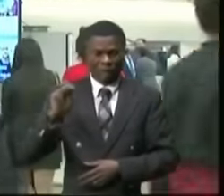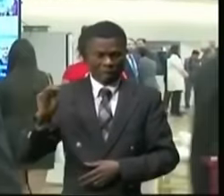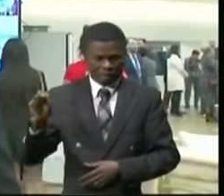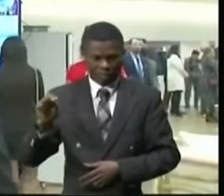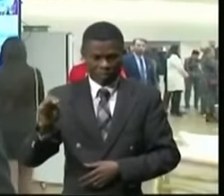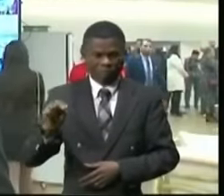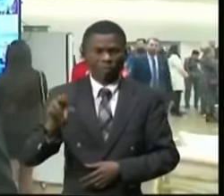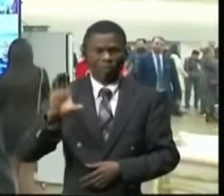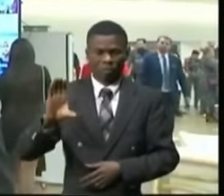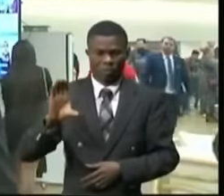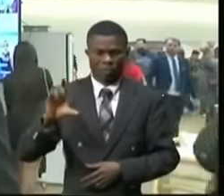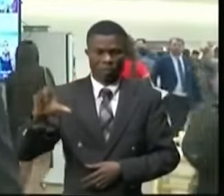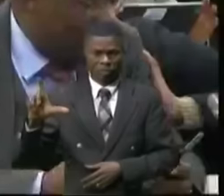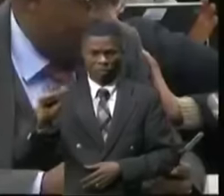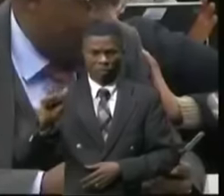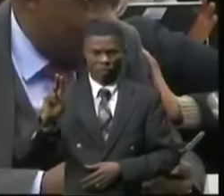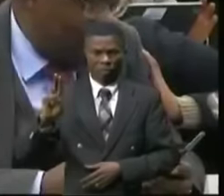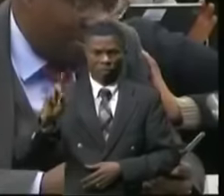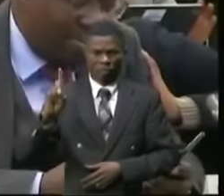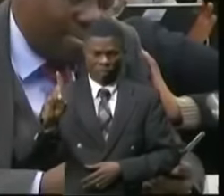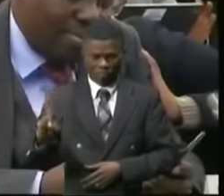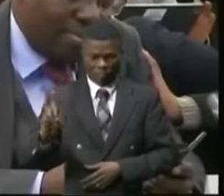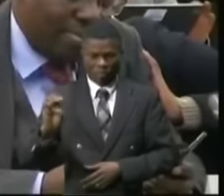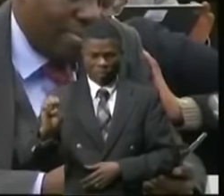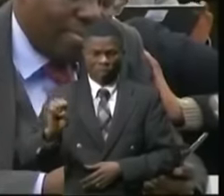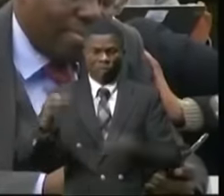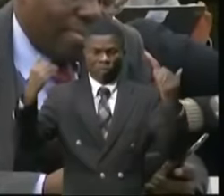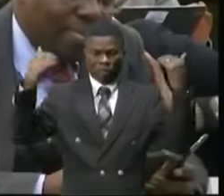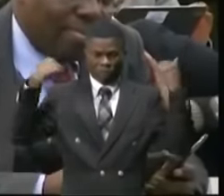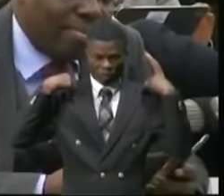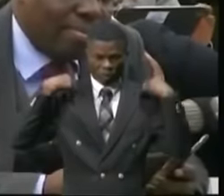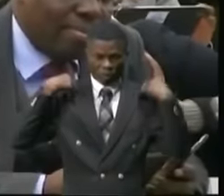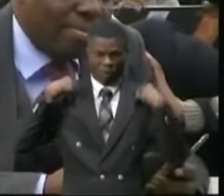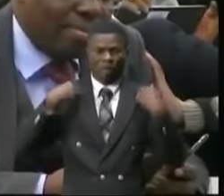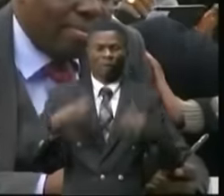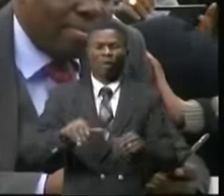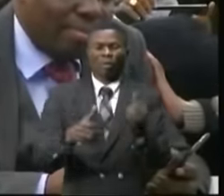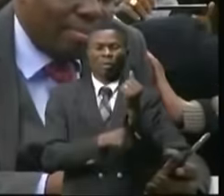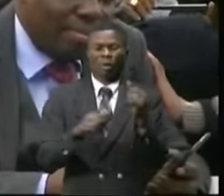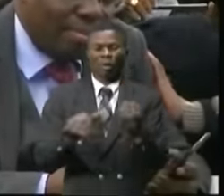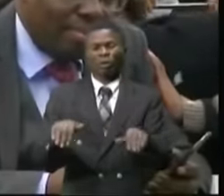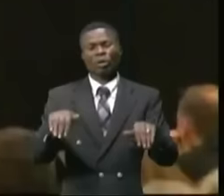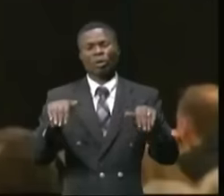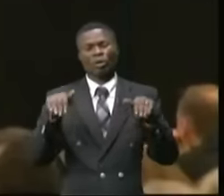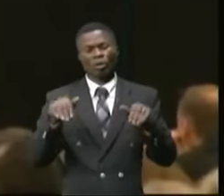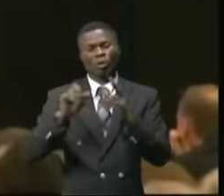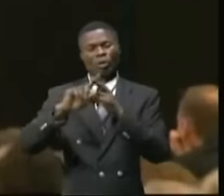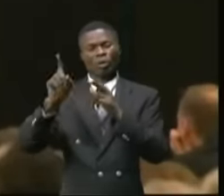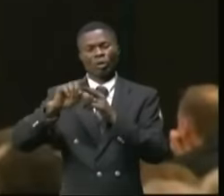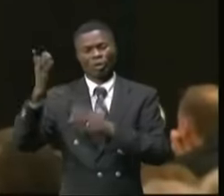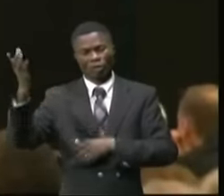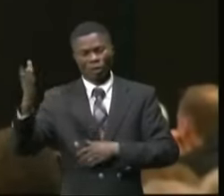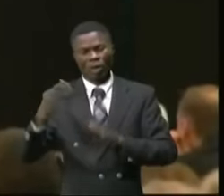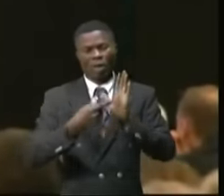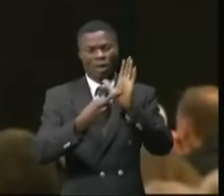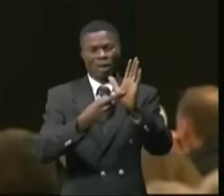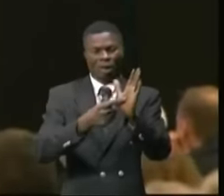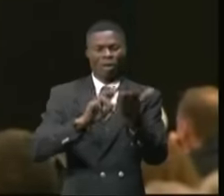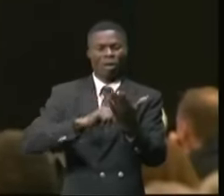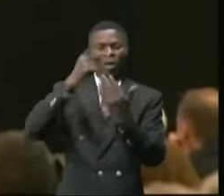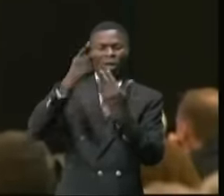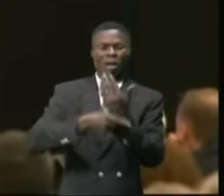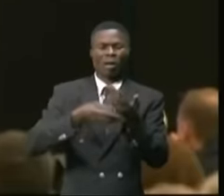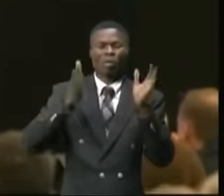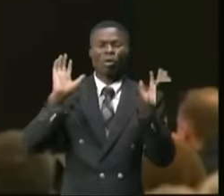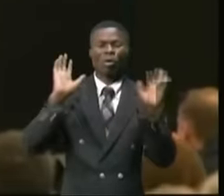Molip Mandongo. Dans ce mot, le haut commissaire aux réfugiés, Philippe Grandi, a présenté les tableaux sombres